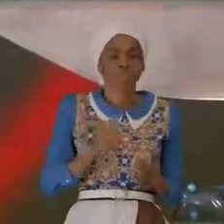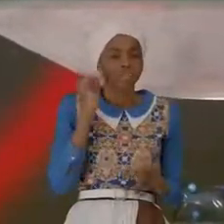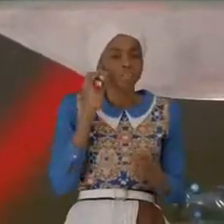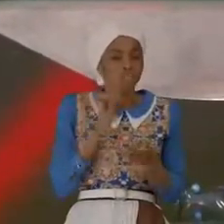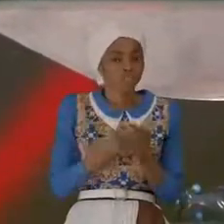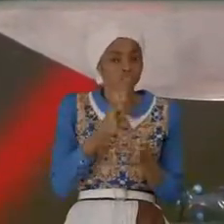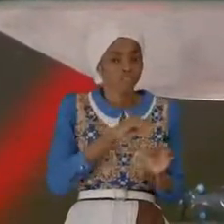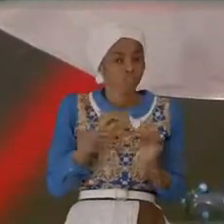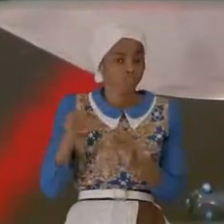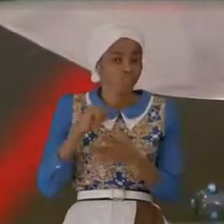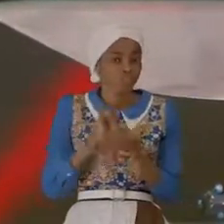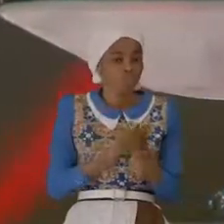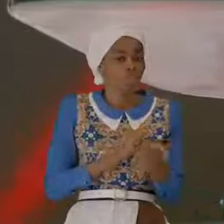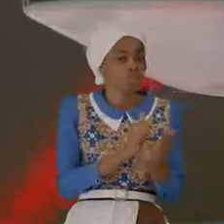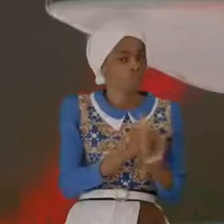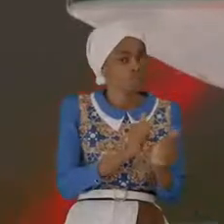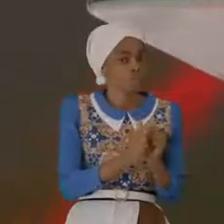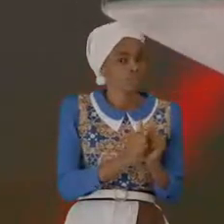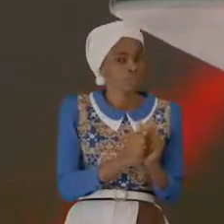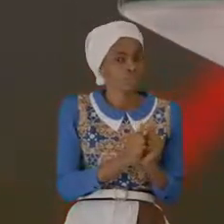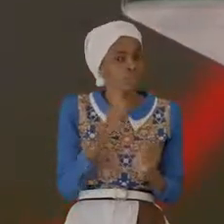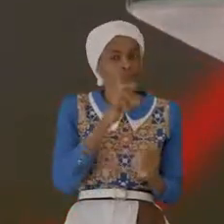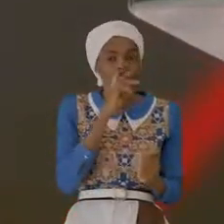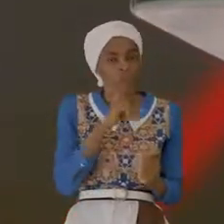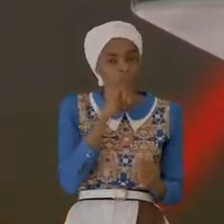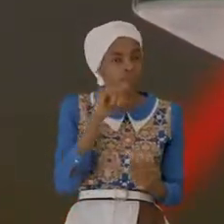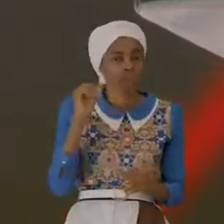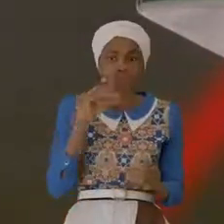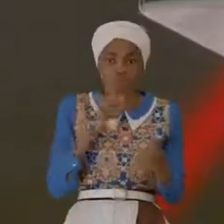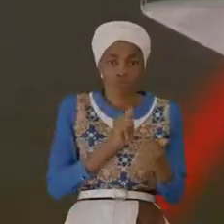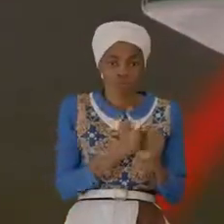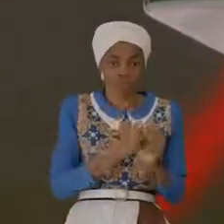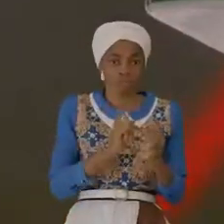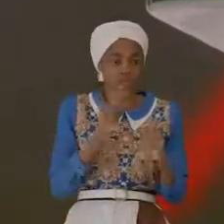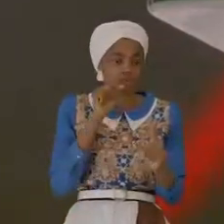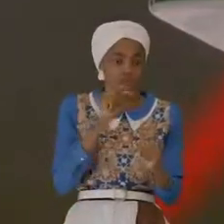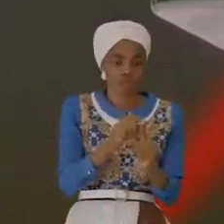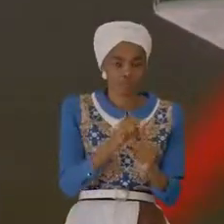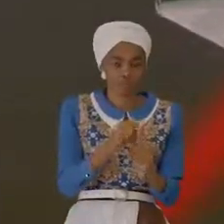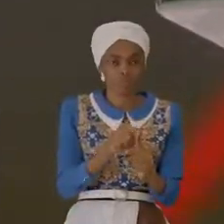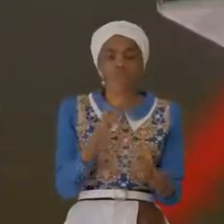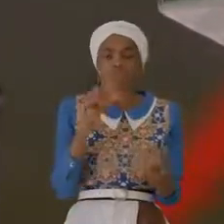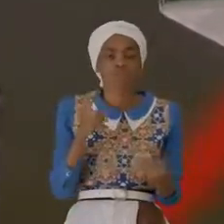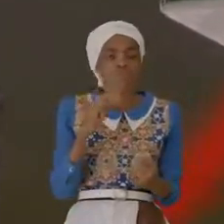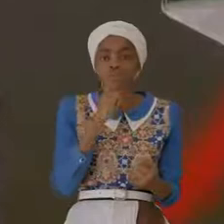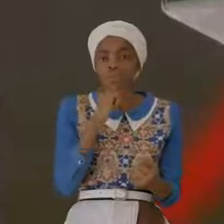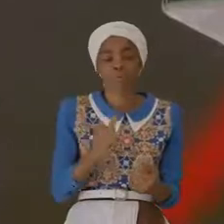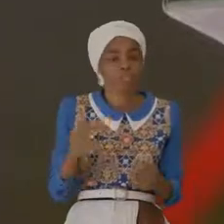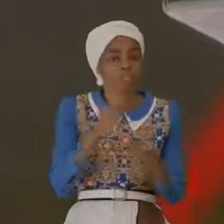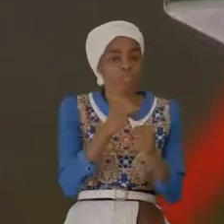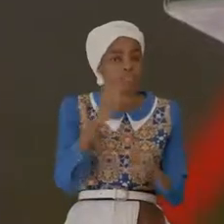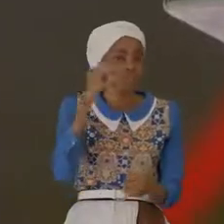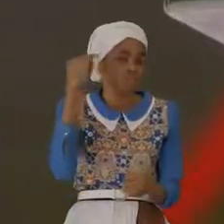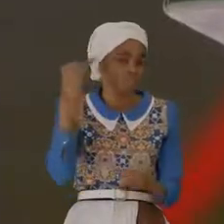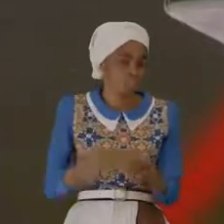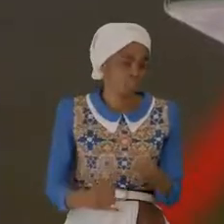soit ta transpiration, dès que tu quittes la voie, donc tu ne peux pas parvenir à destination